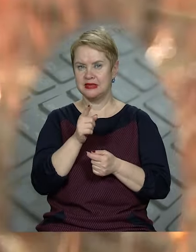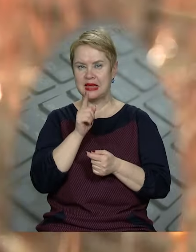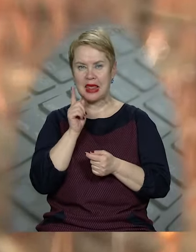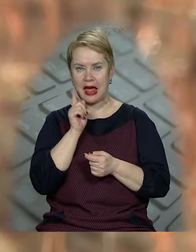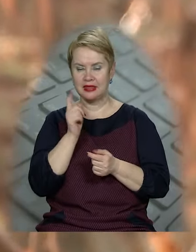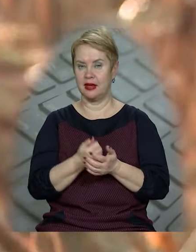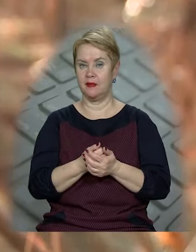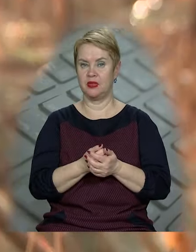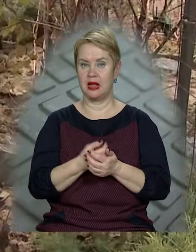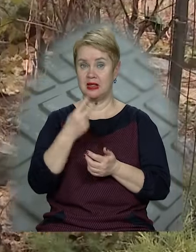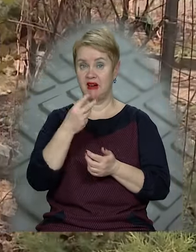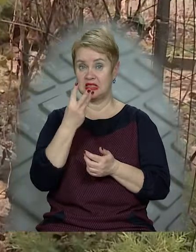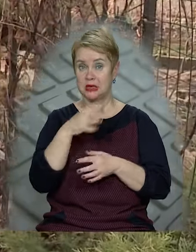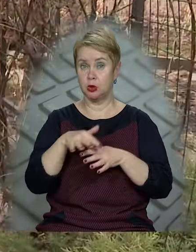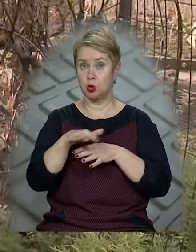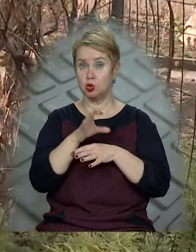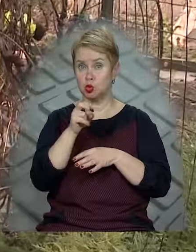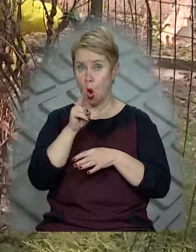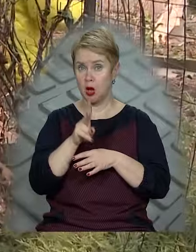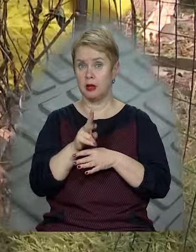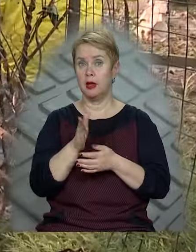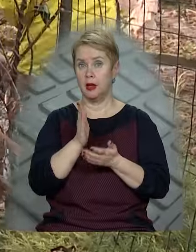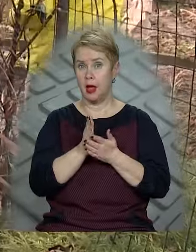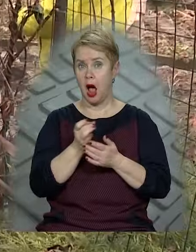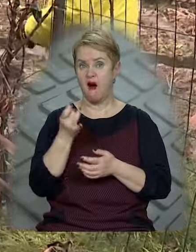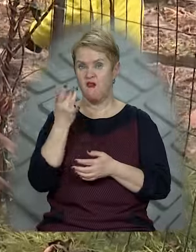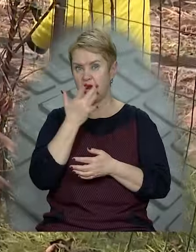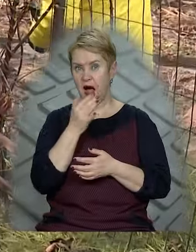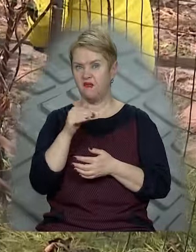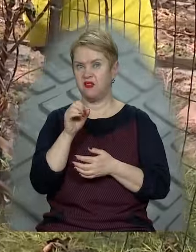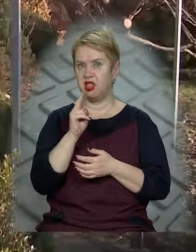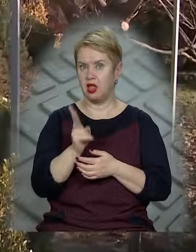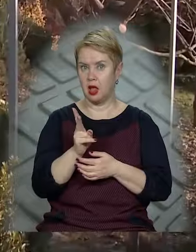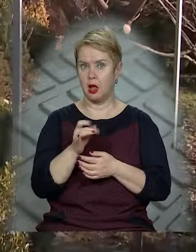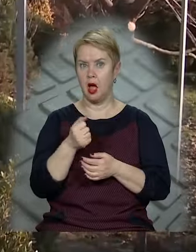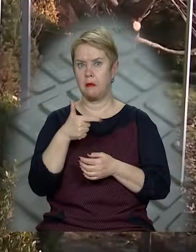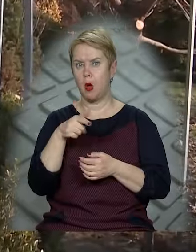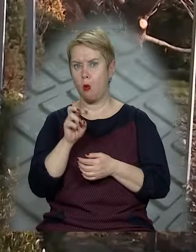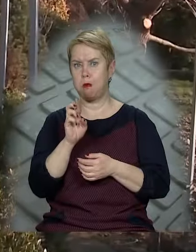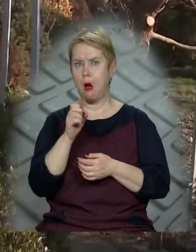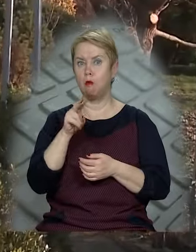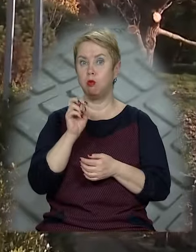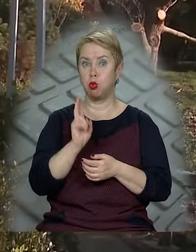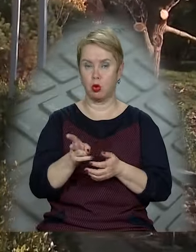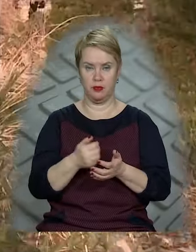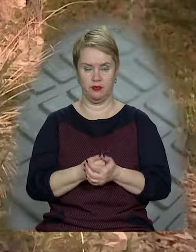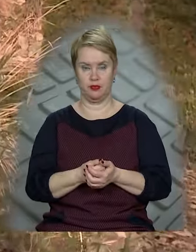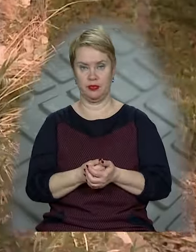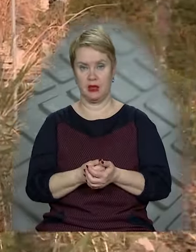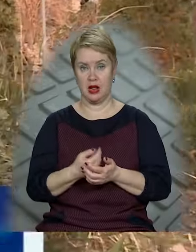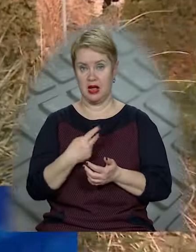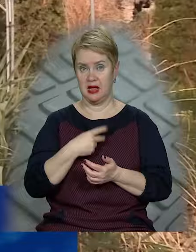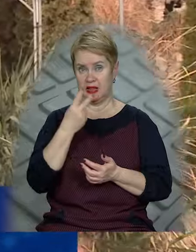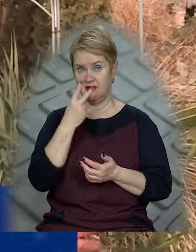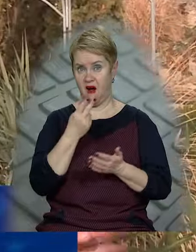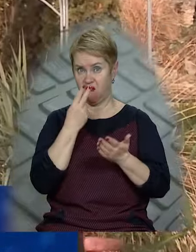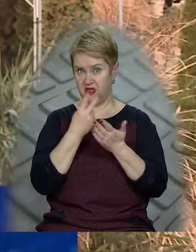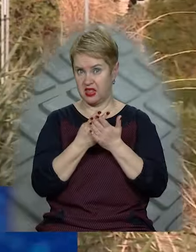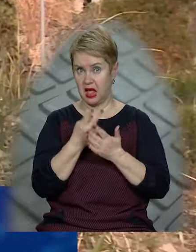зелененьке таке. На 23 сотках знайшлось місце і північноафриканським фінікам, гінкобілобі та бамбуку. У нас два види